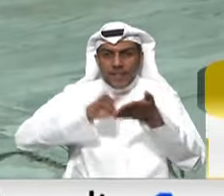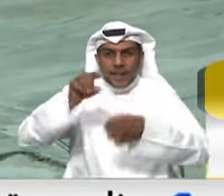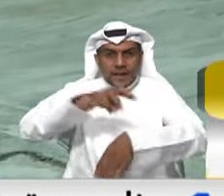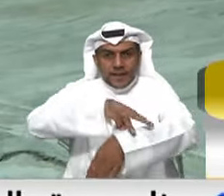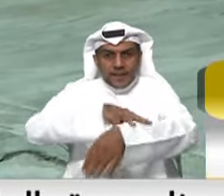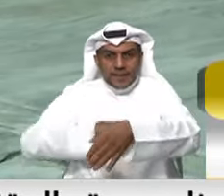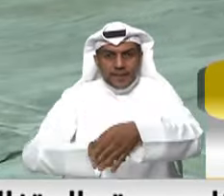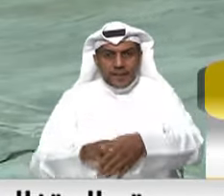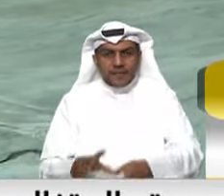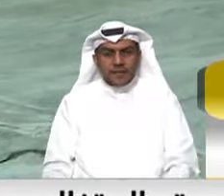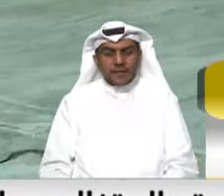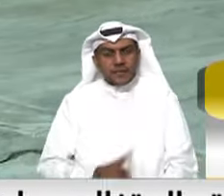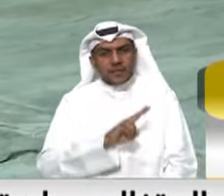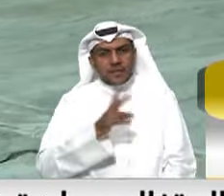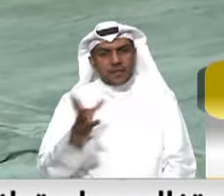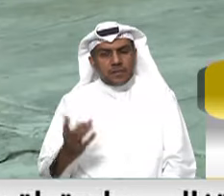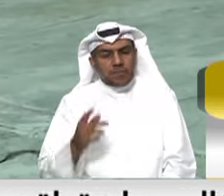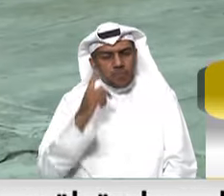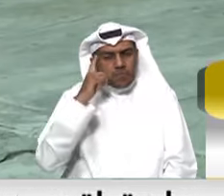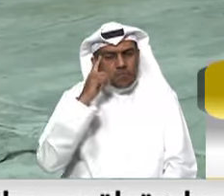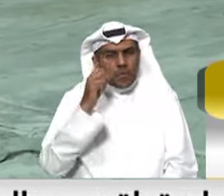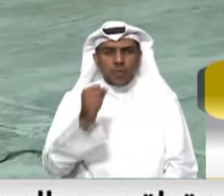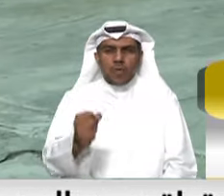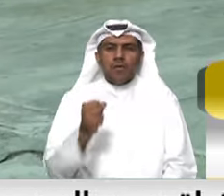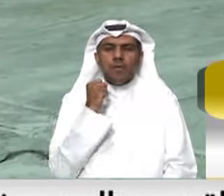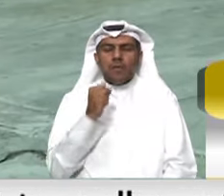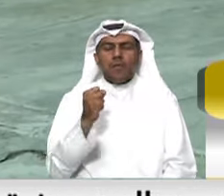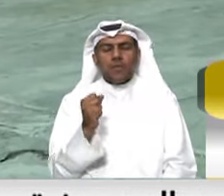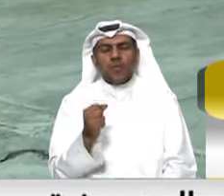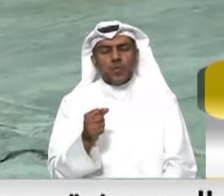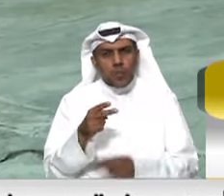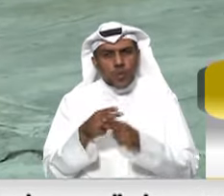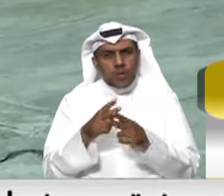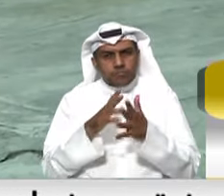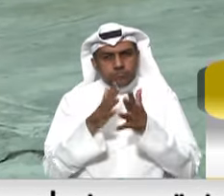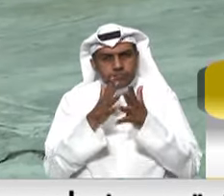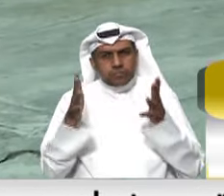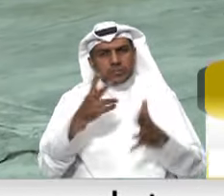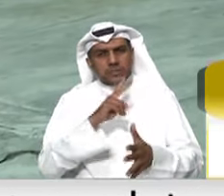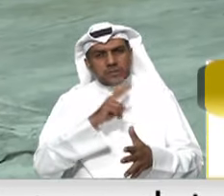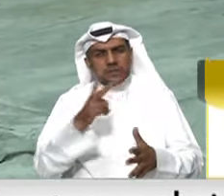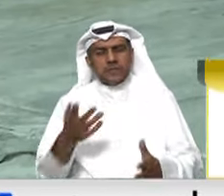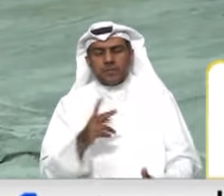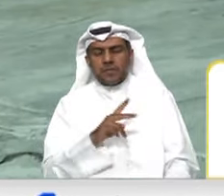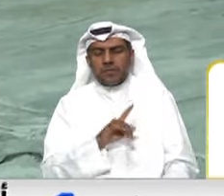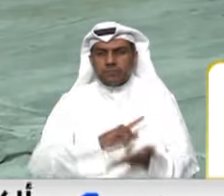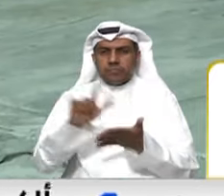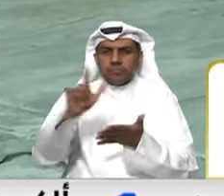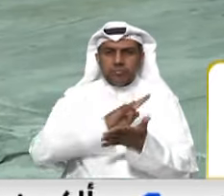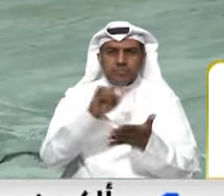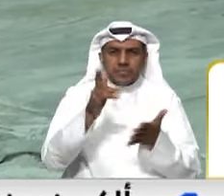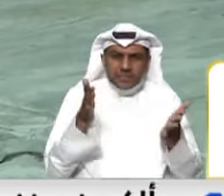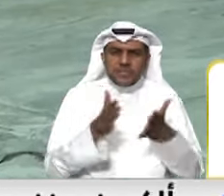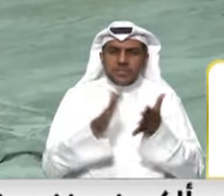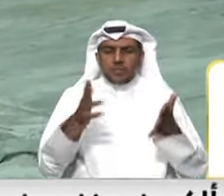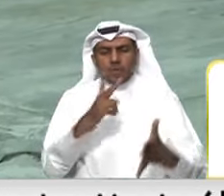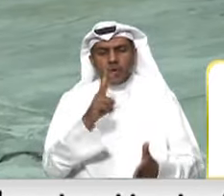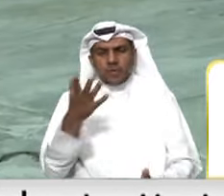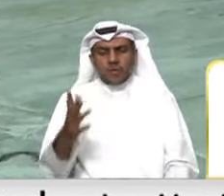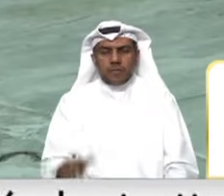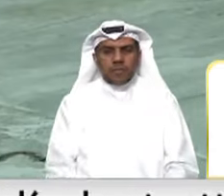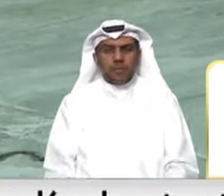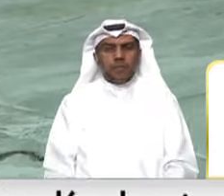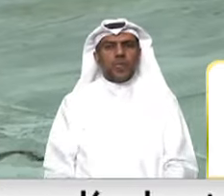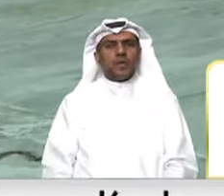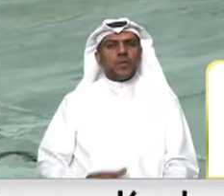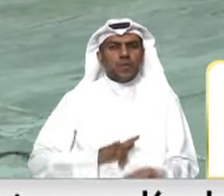احدث الاساطيل الموجوده في العالم منها طائرات عريضه البدن ومنها طائرات الصغيره طائرات عريضه